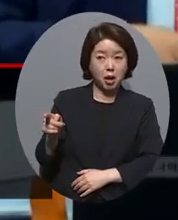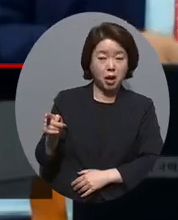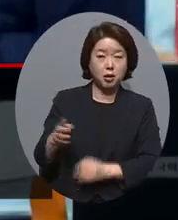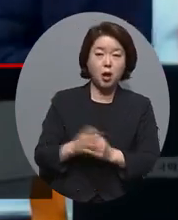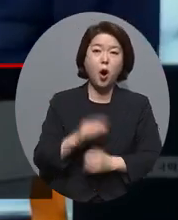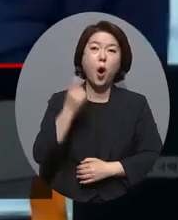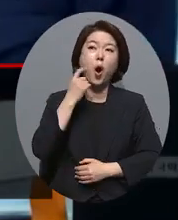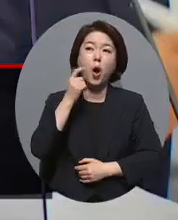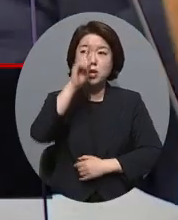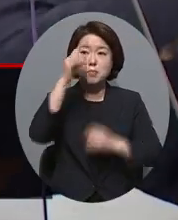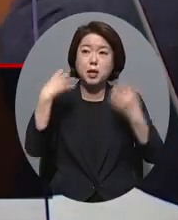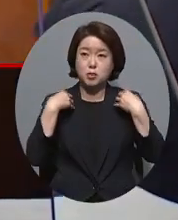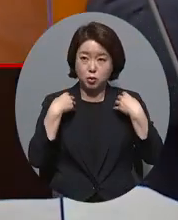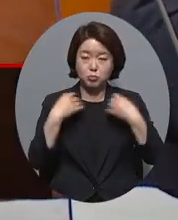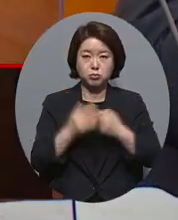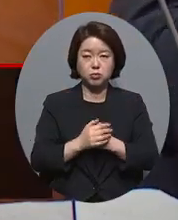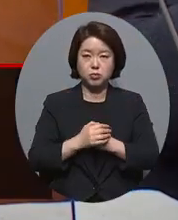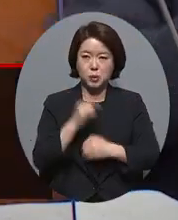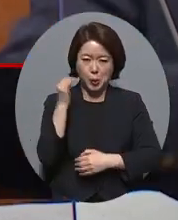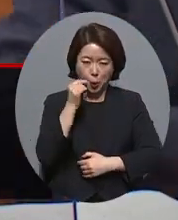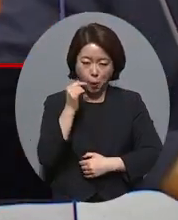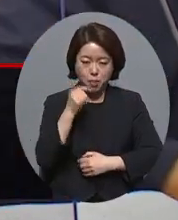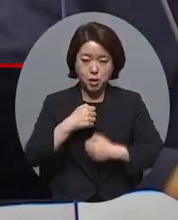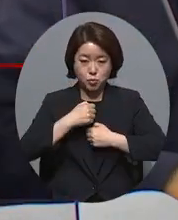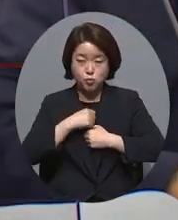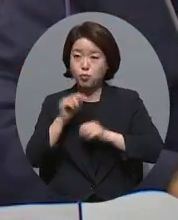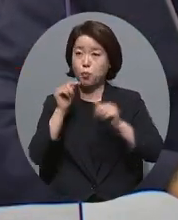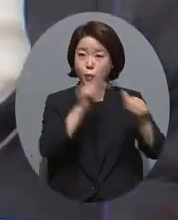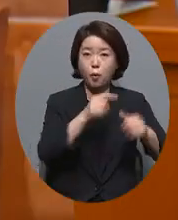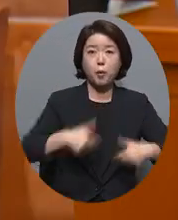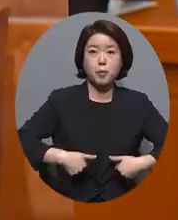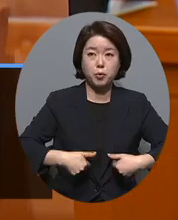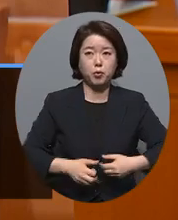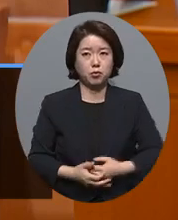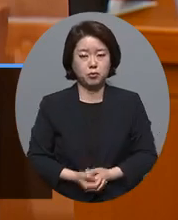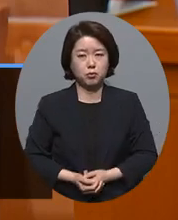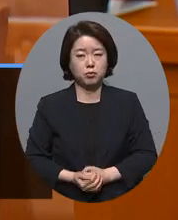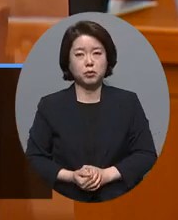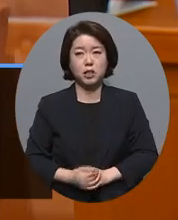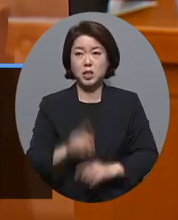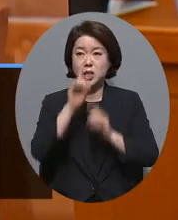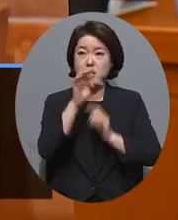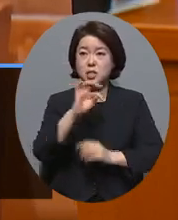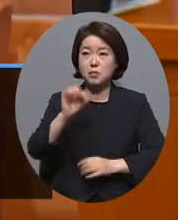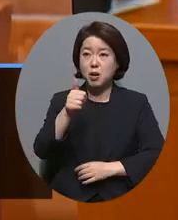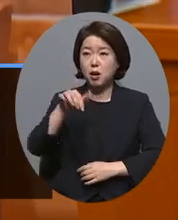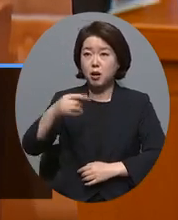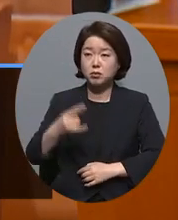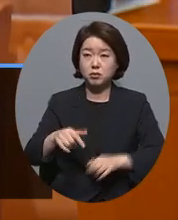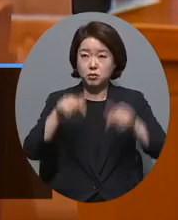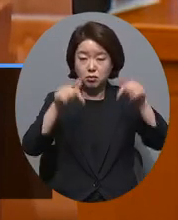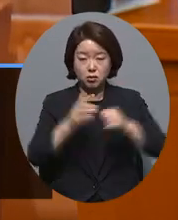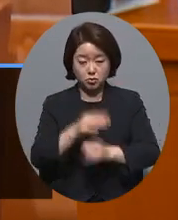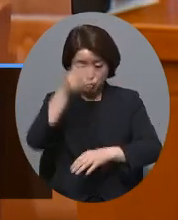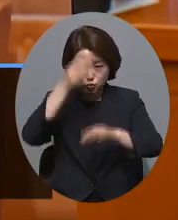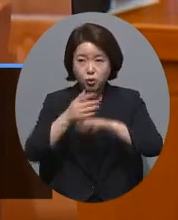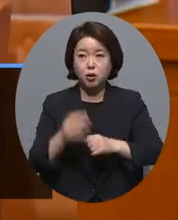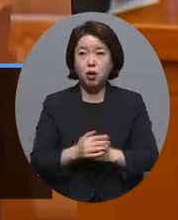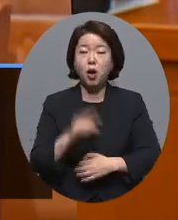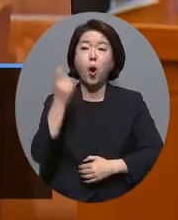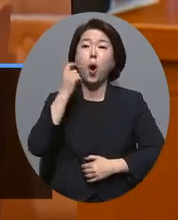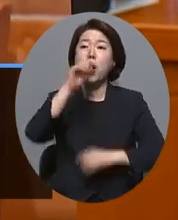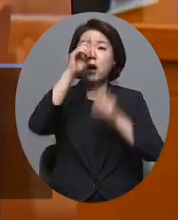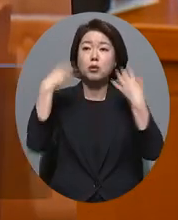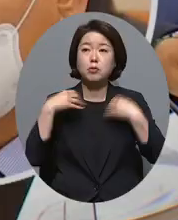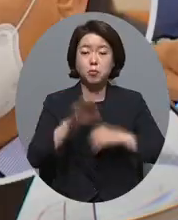거짓말 전부다 엄격한 주의를 주셔야 된다고 저는 생각을 합니다 거짓말 전부다